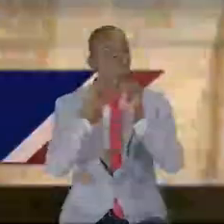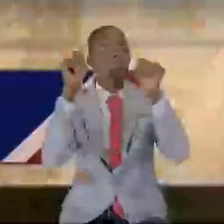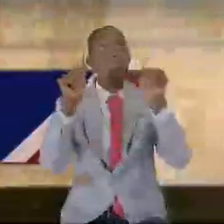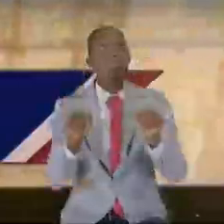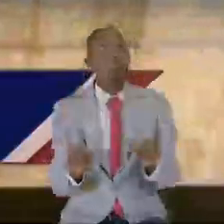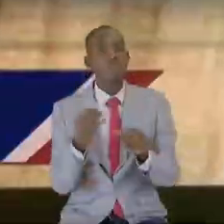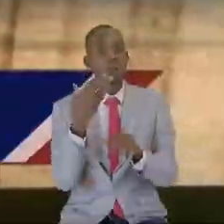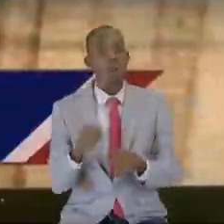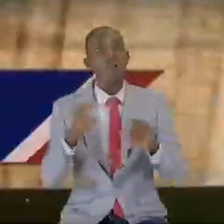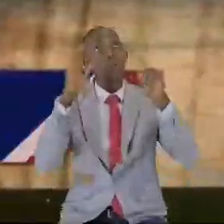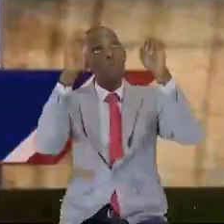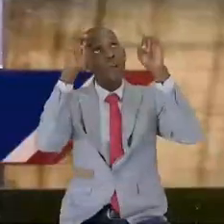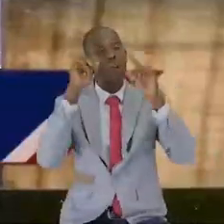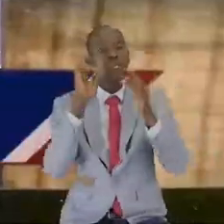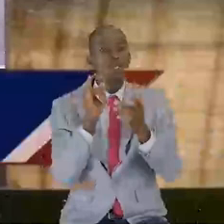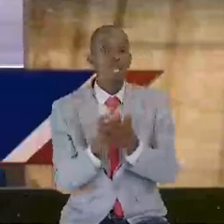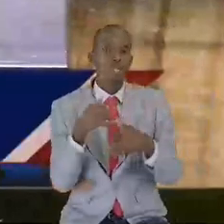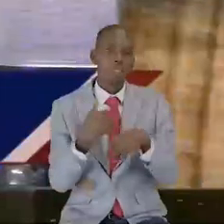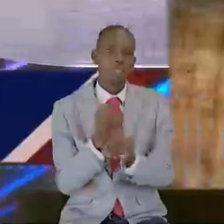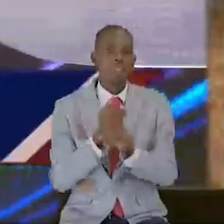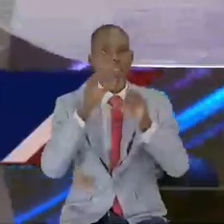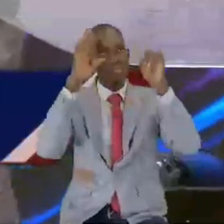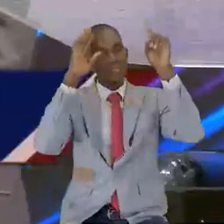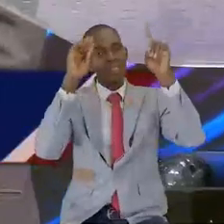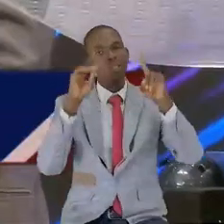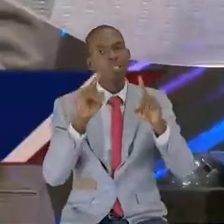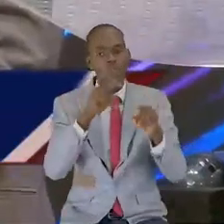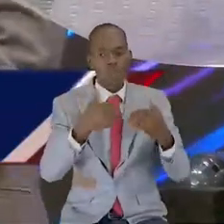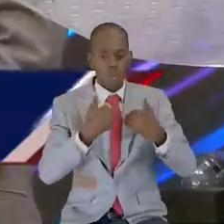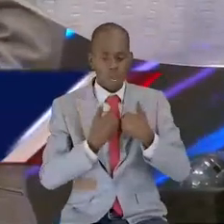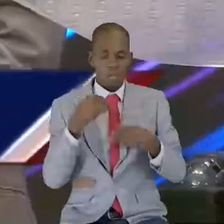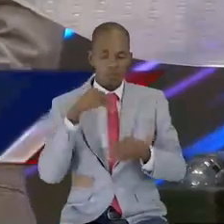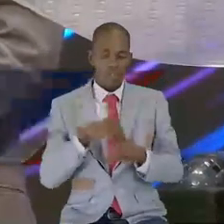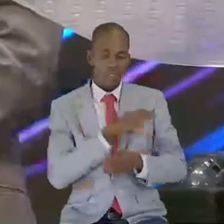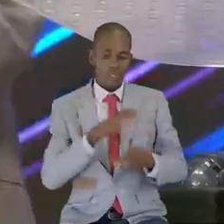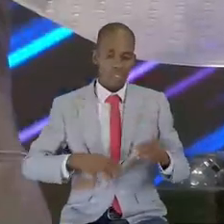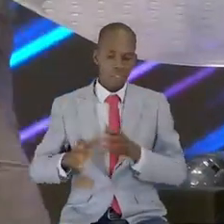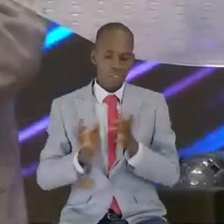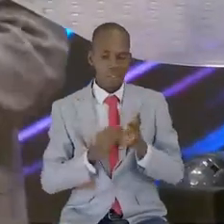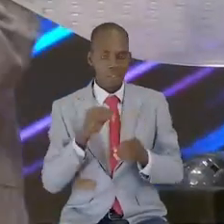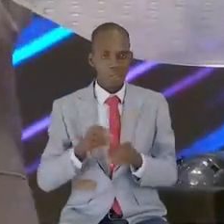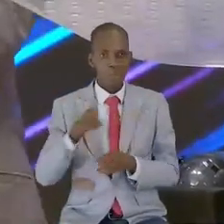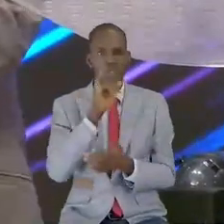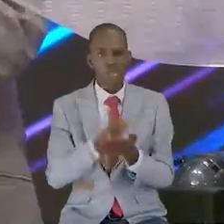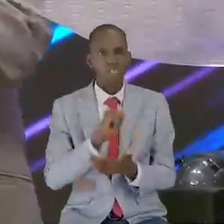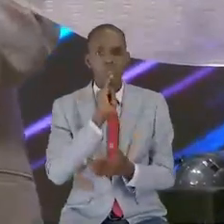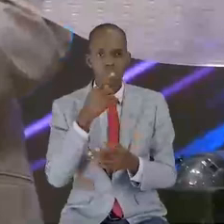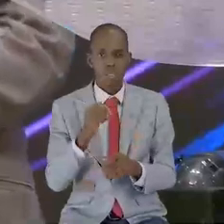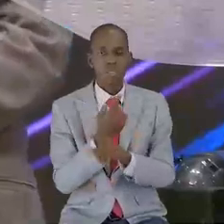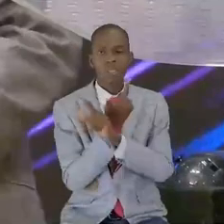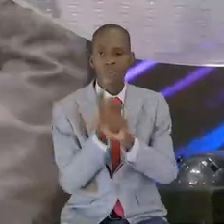celui qui l'a créé. Vous devez revêtir Jésus-Christ. Ça, c'est la liberté. Ça, c'est